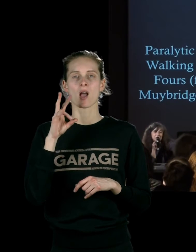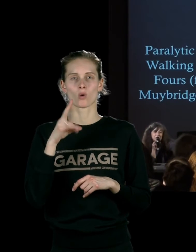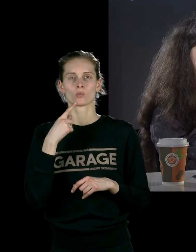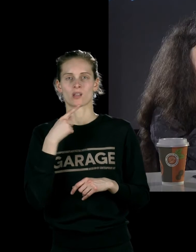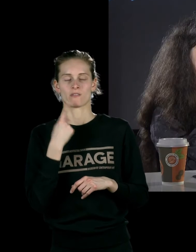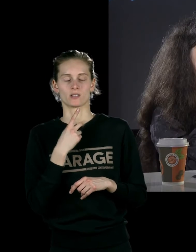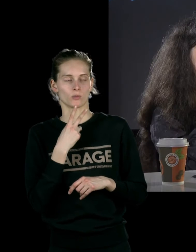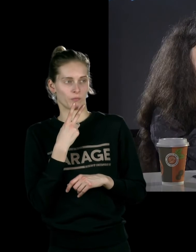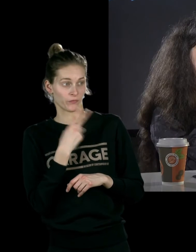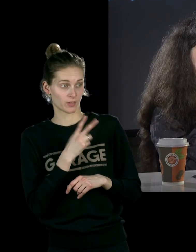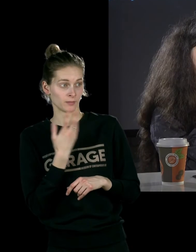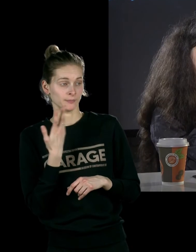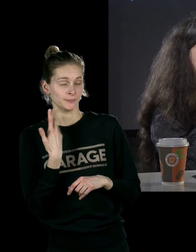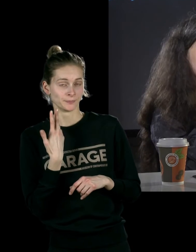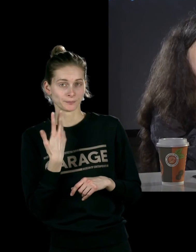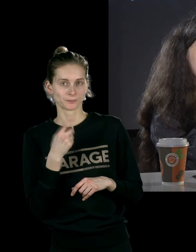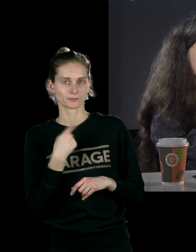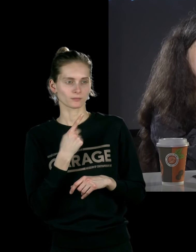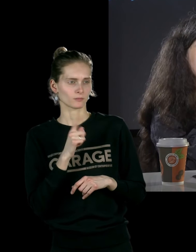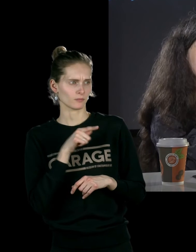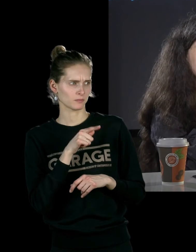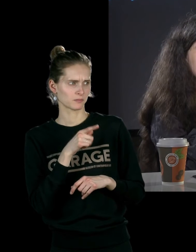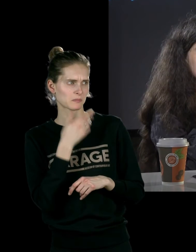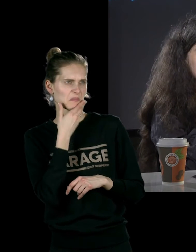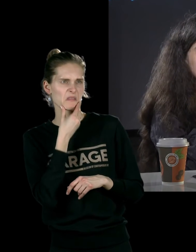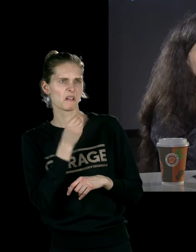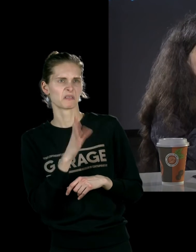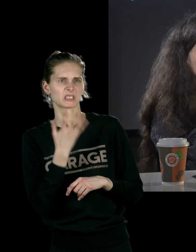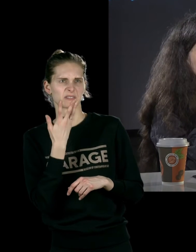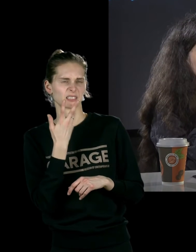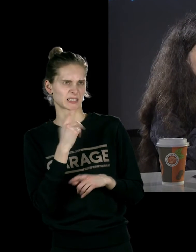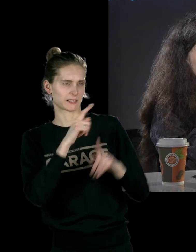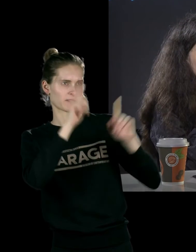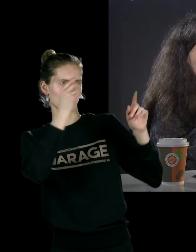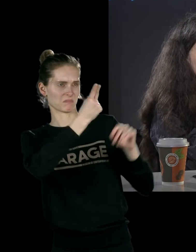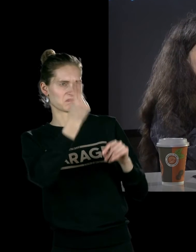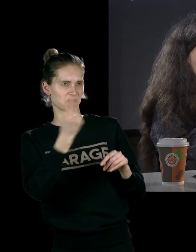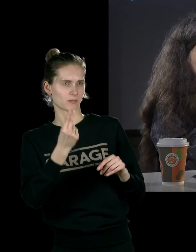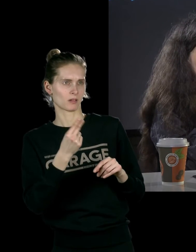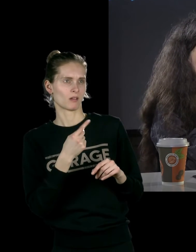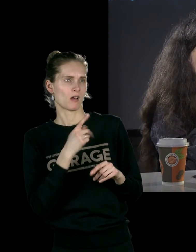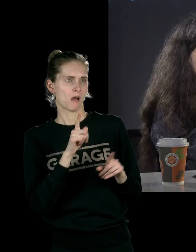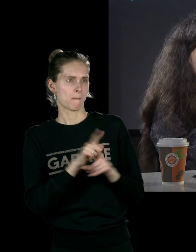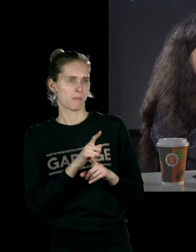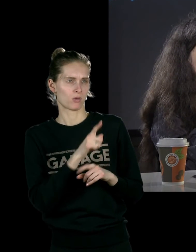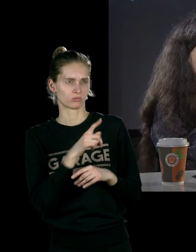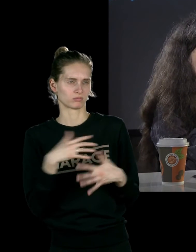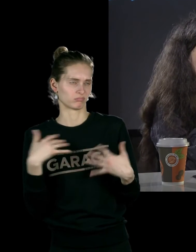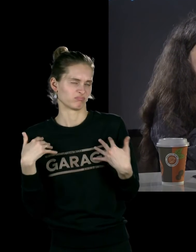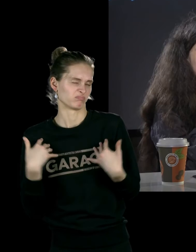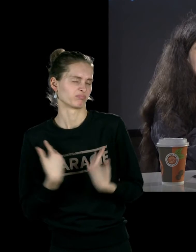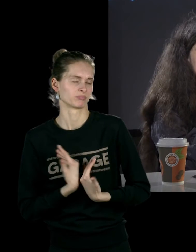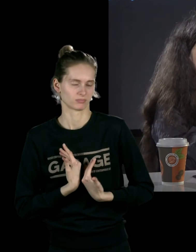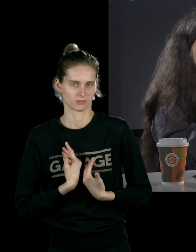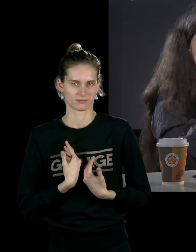что у него очень некрасивые цвета, это депрессивная живопись. Замечательный упрек со стороны Бэкона кому-либо, что